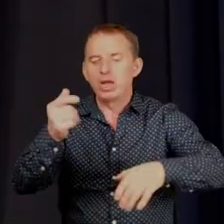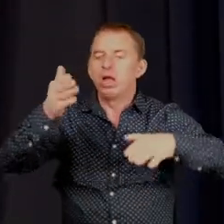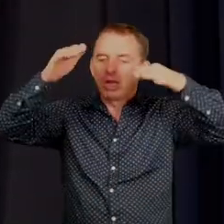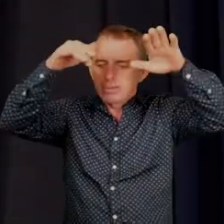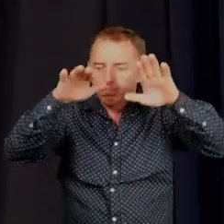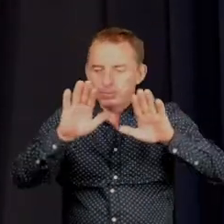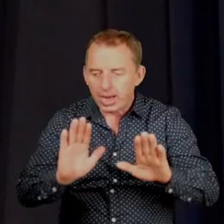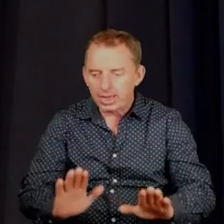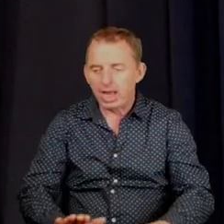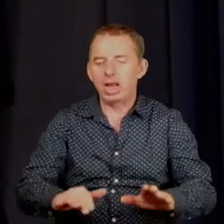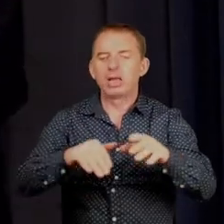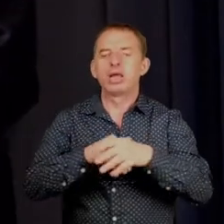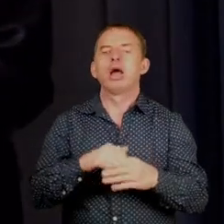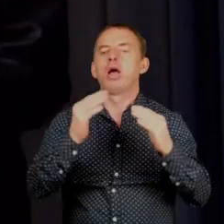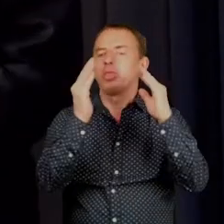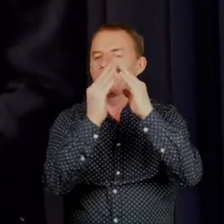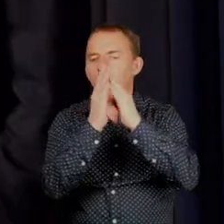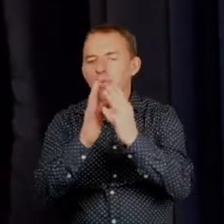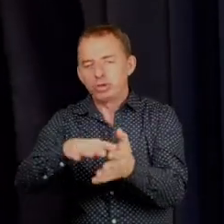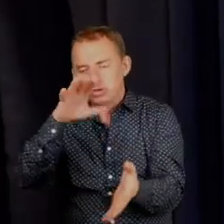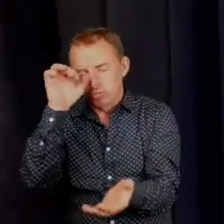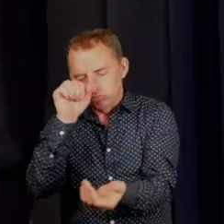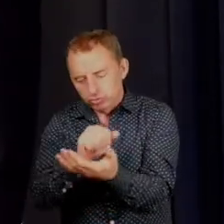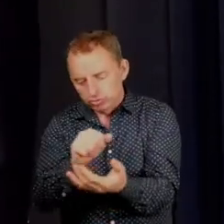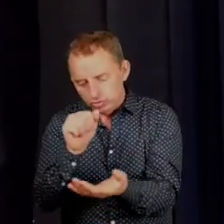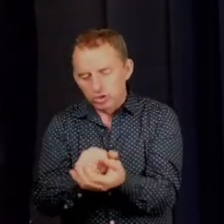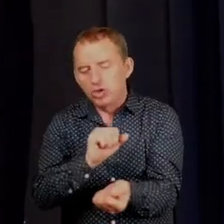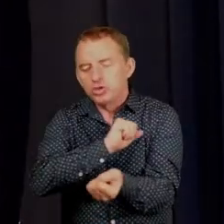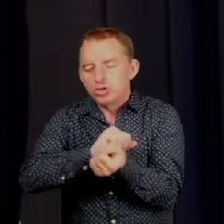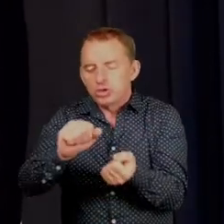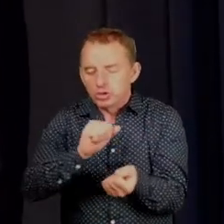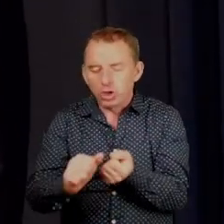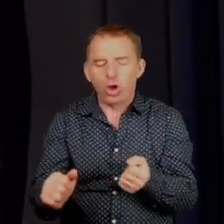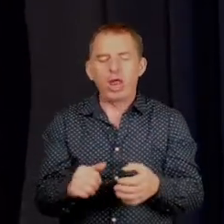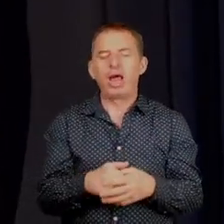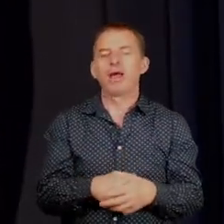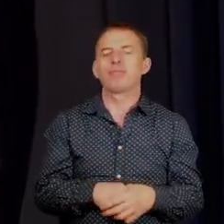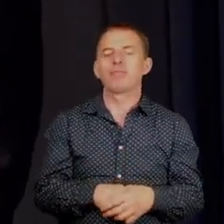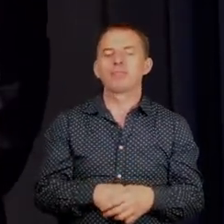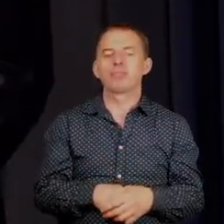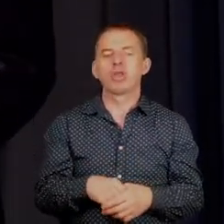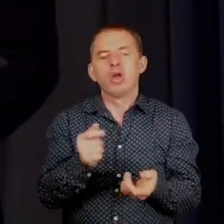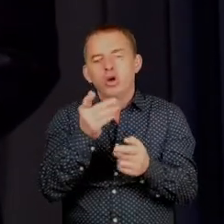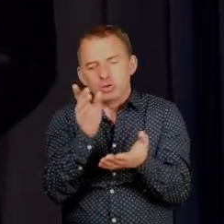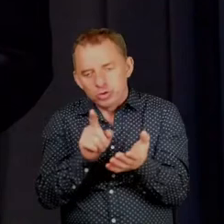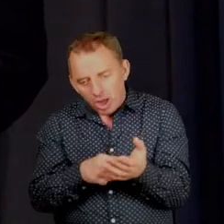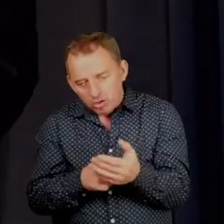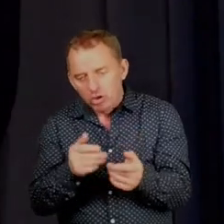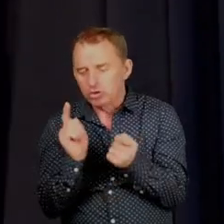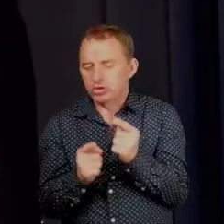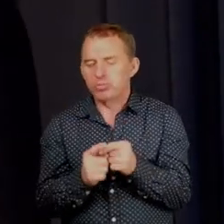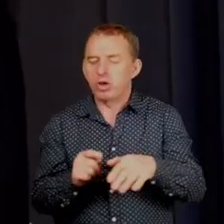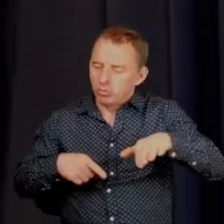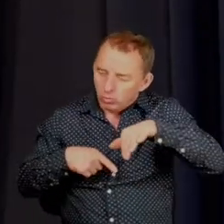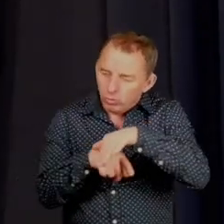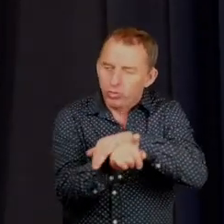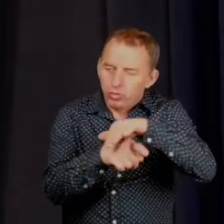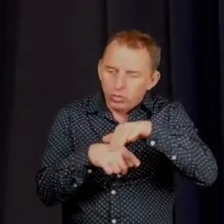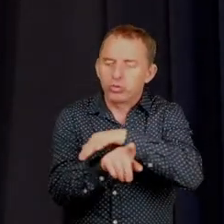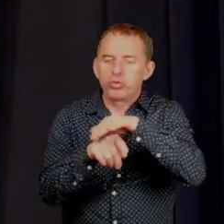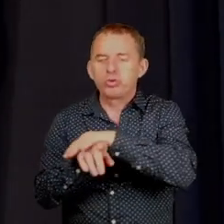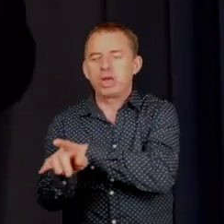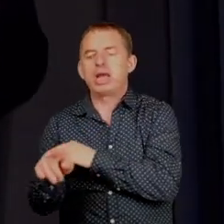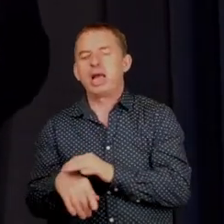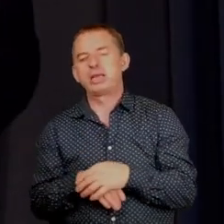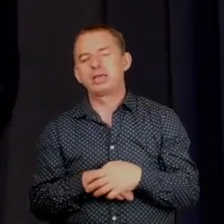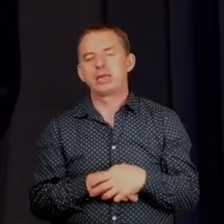are destroyed. Kiedy budynki są niszczone. It's often necessary to evacuate. Często trzeba się szybko ewakuować. But here is